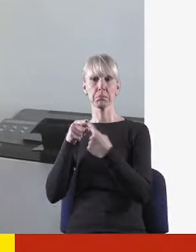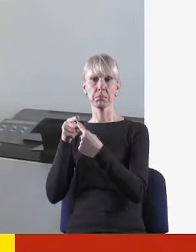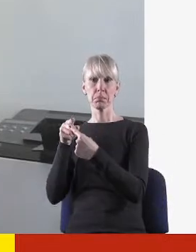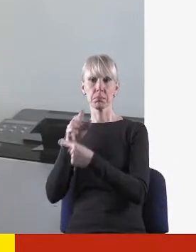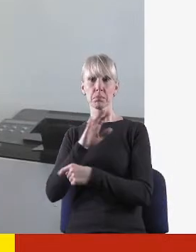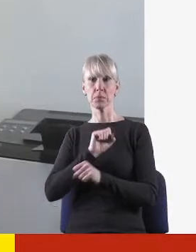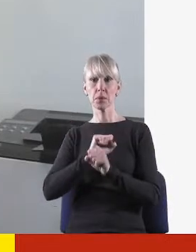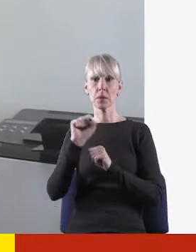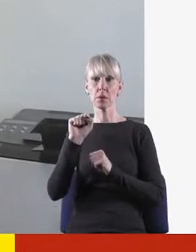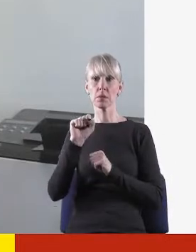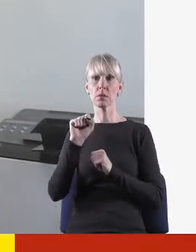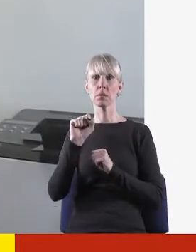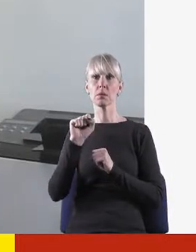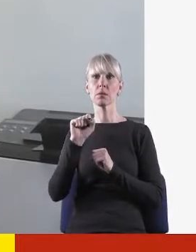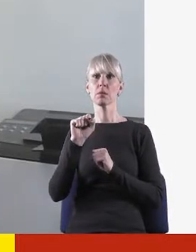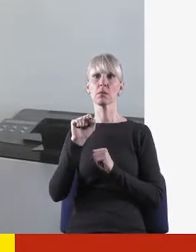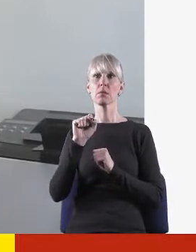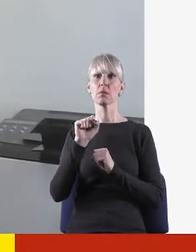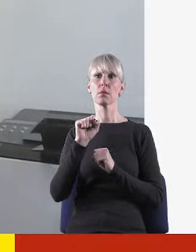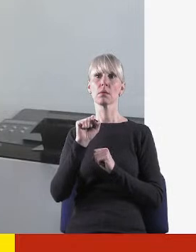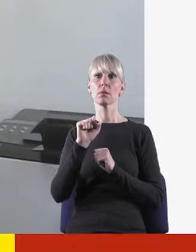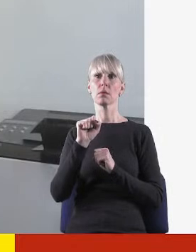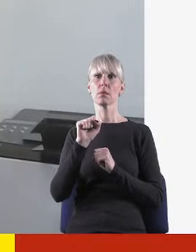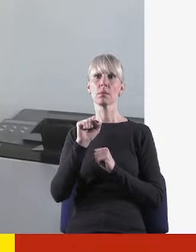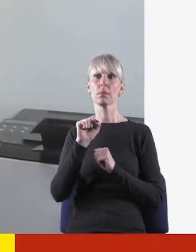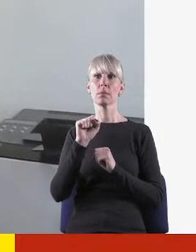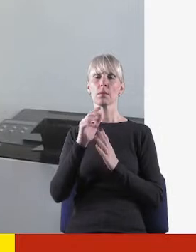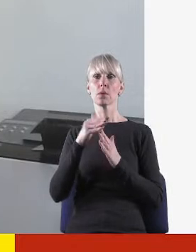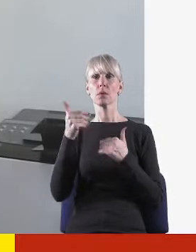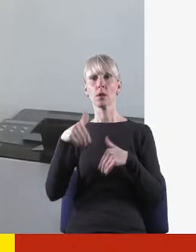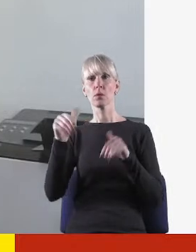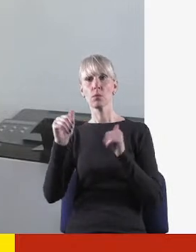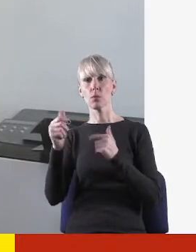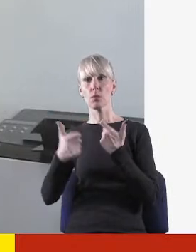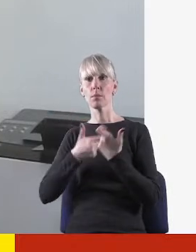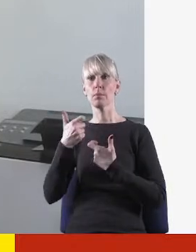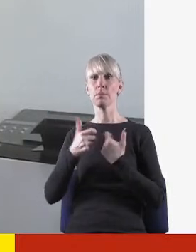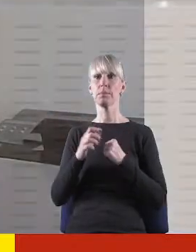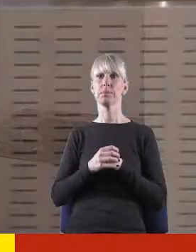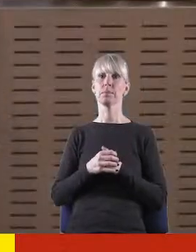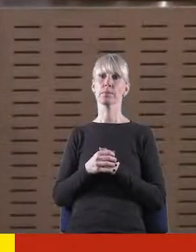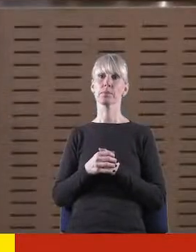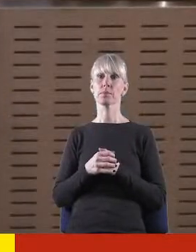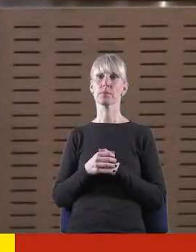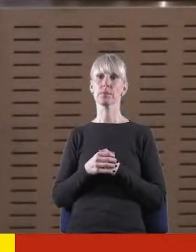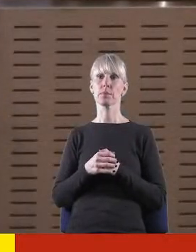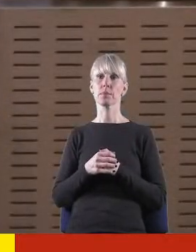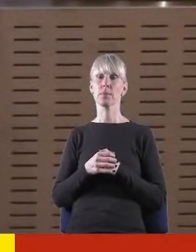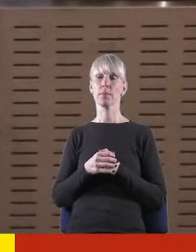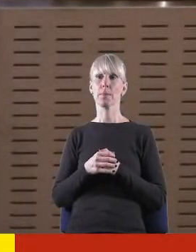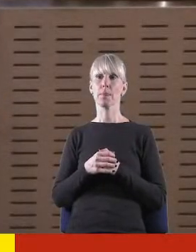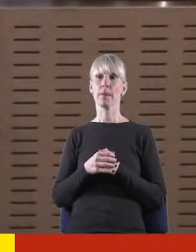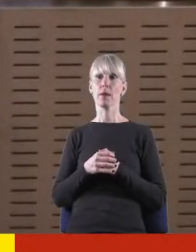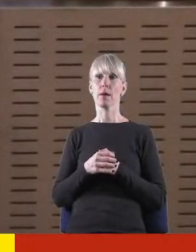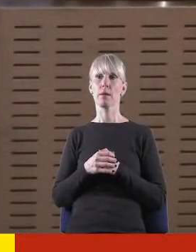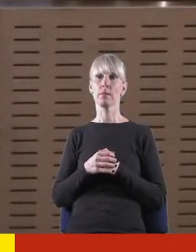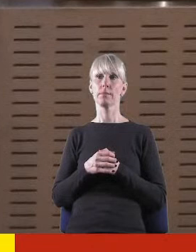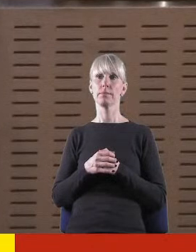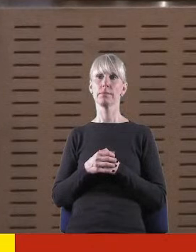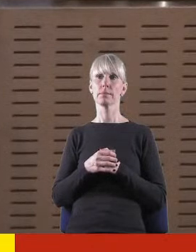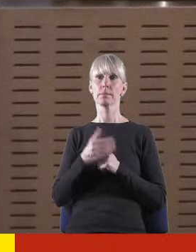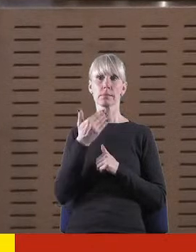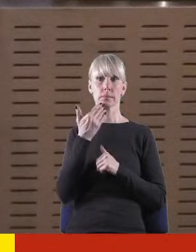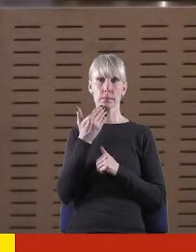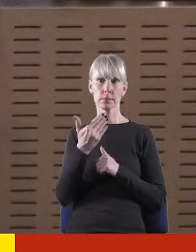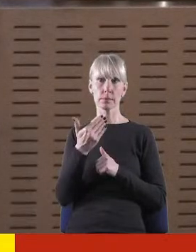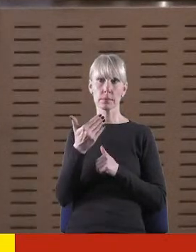czynienia, nie dotknął nas tak, jak mógł to zrobić. Dziękuję bardzo. Dziękuję bardzo. Proszę bardzo.